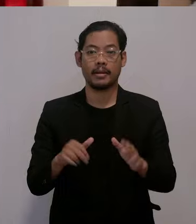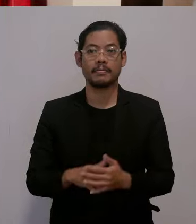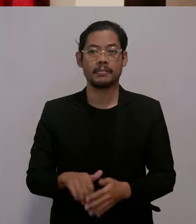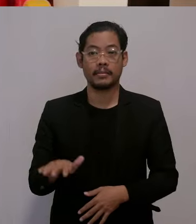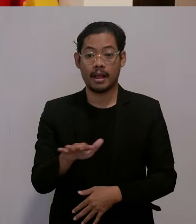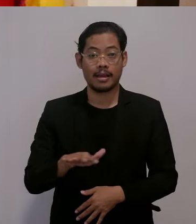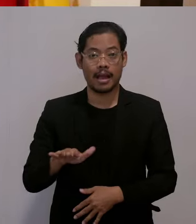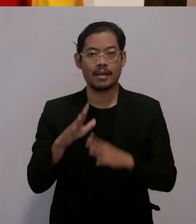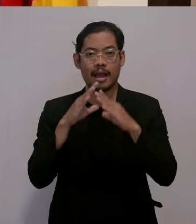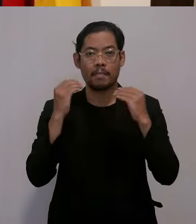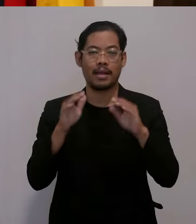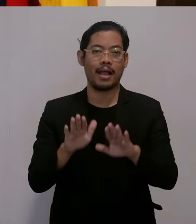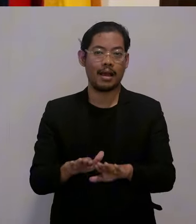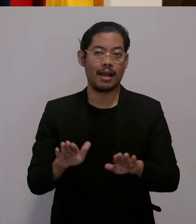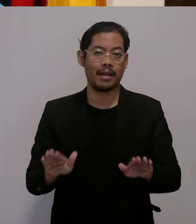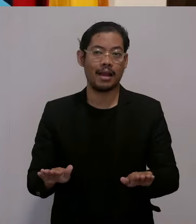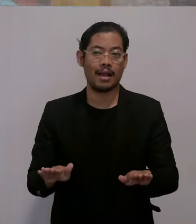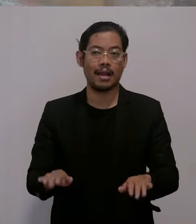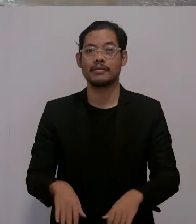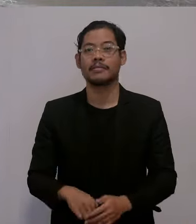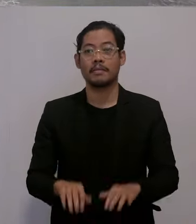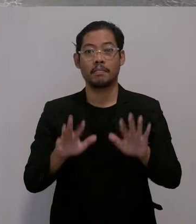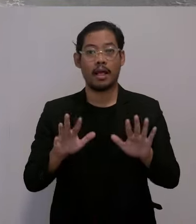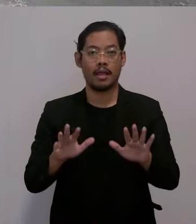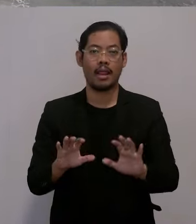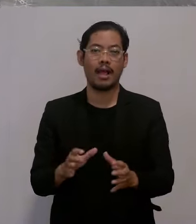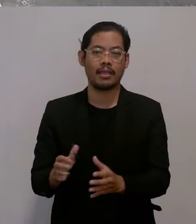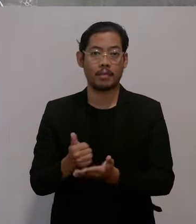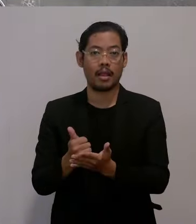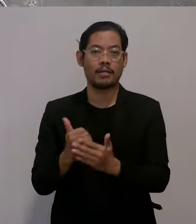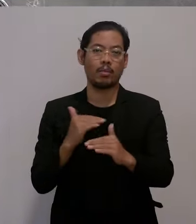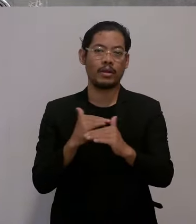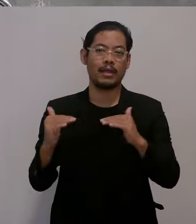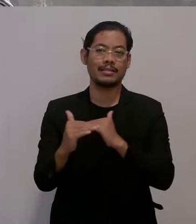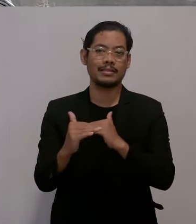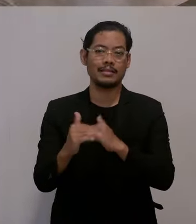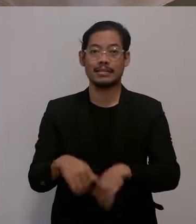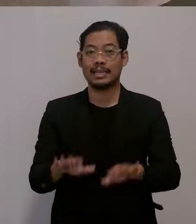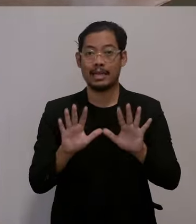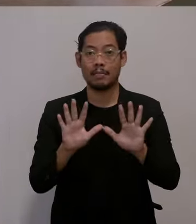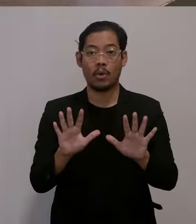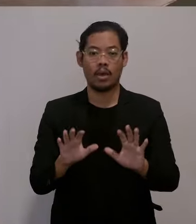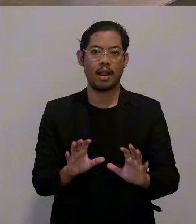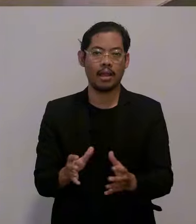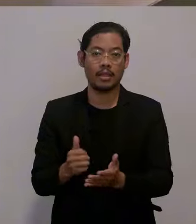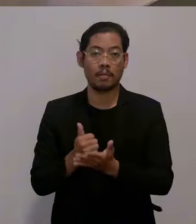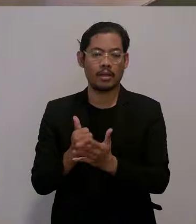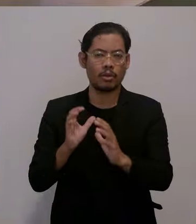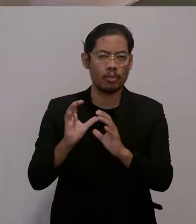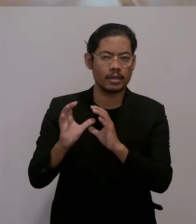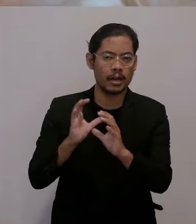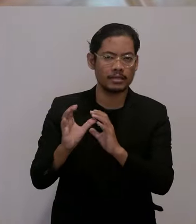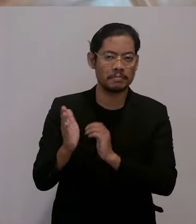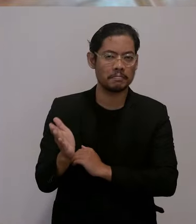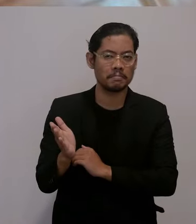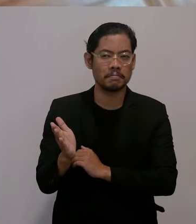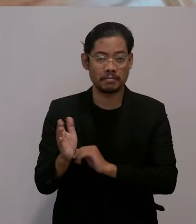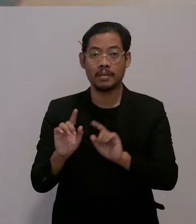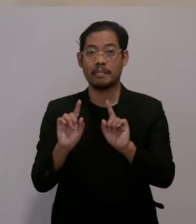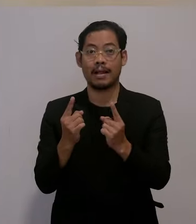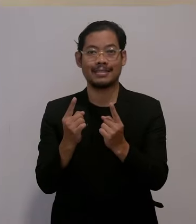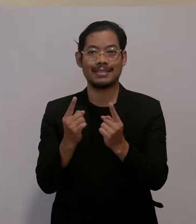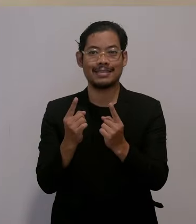8. Area ramah anak, 9. Alat bantu mobilitas, 10. Alat bantu